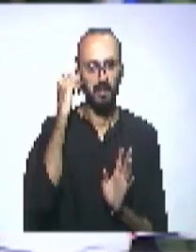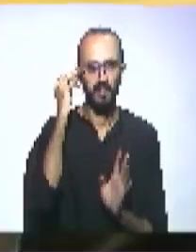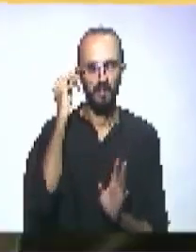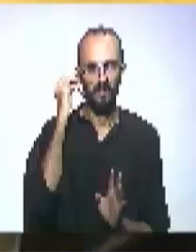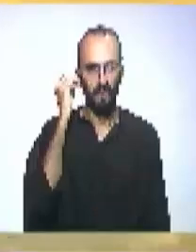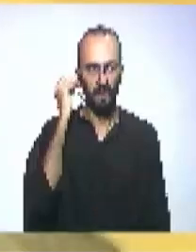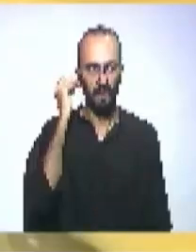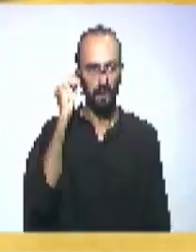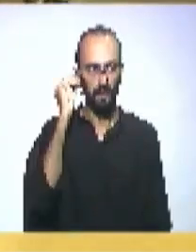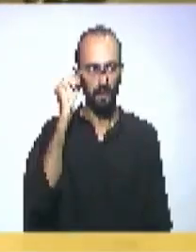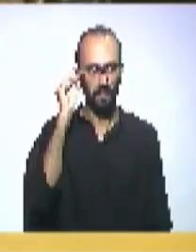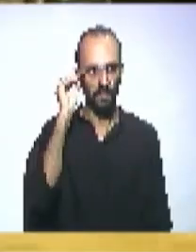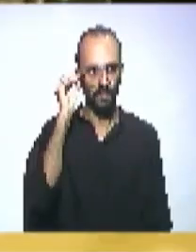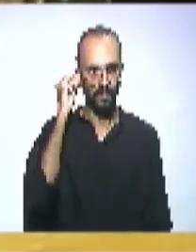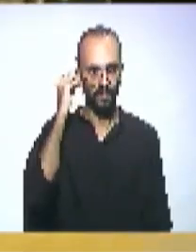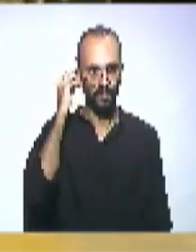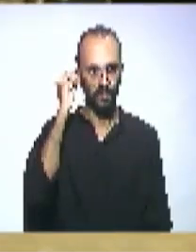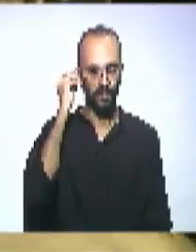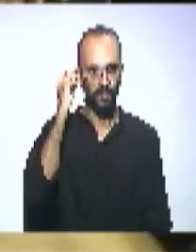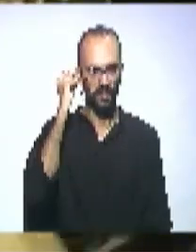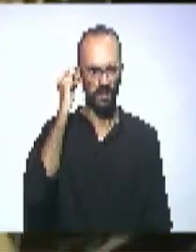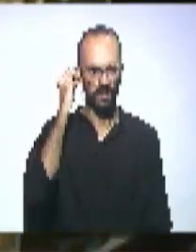حاجة.